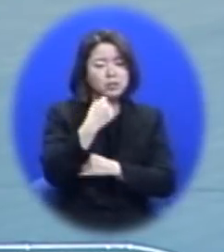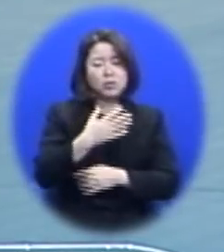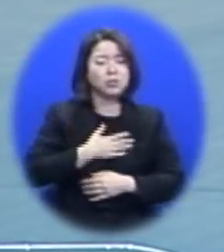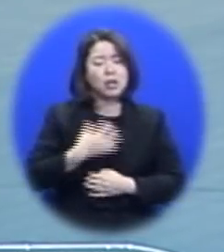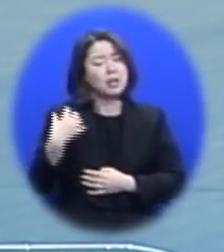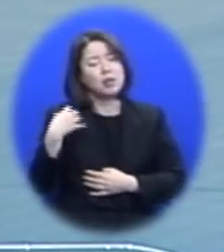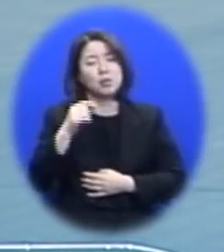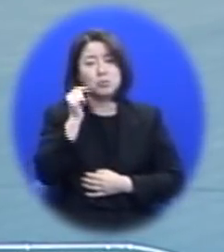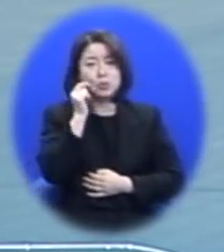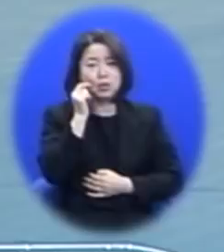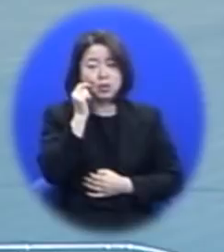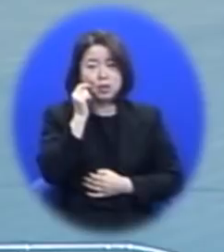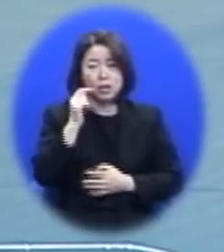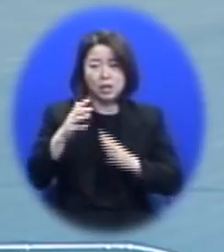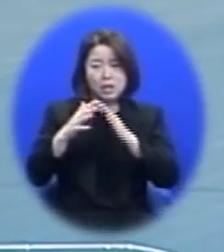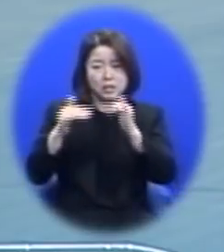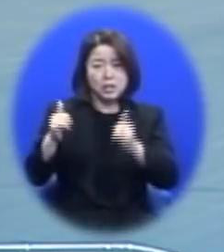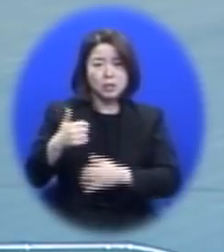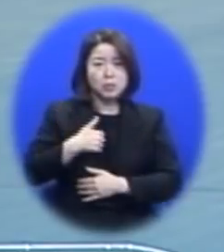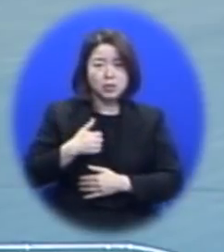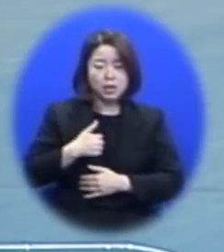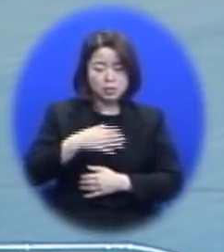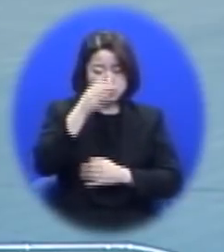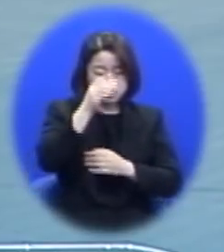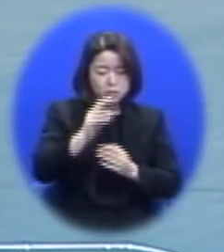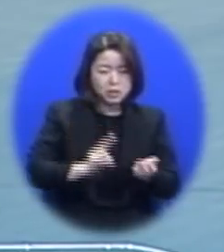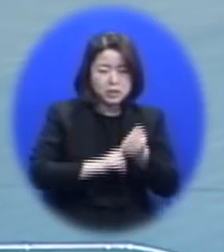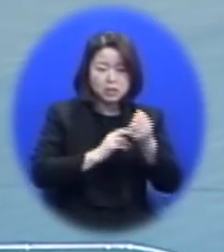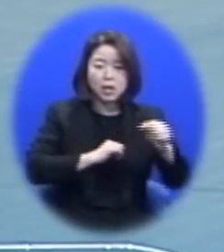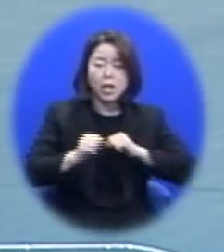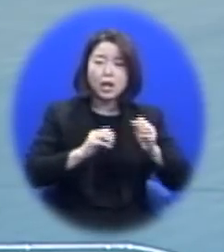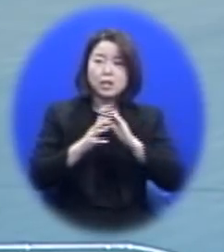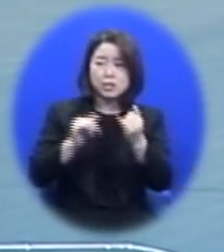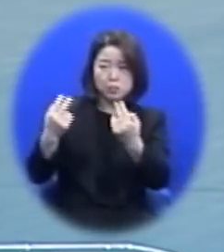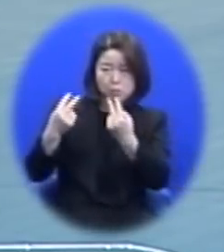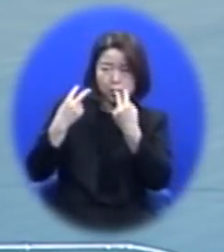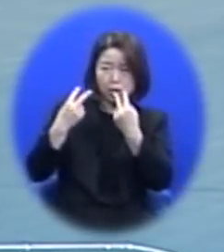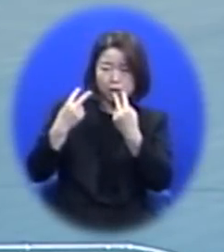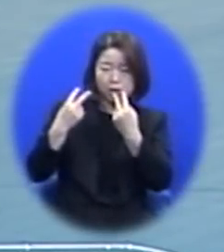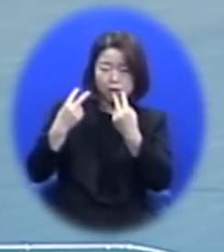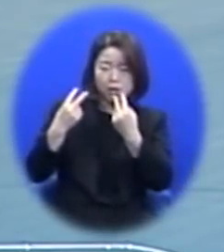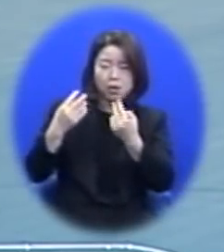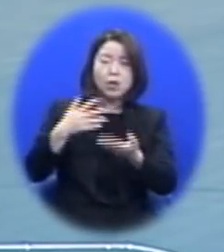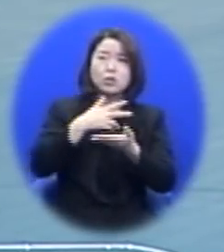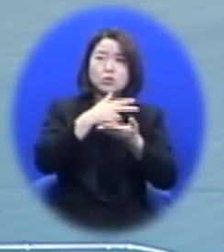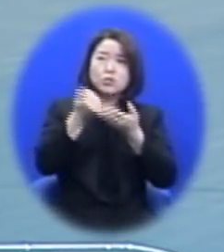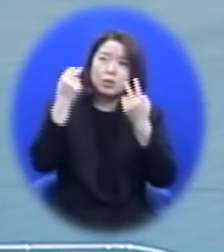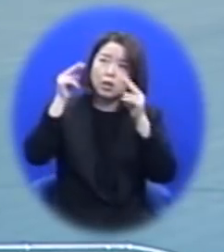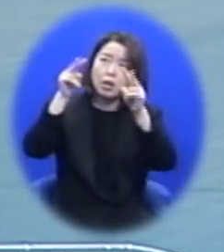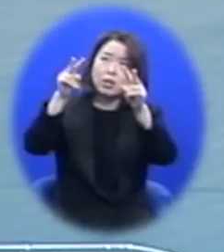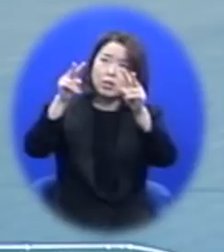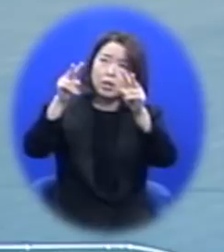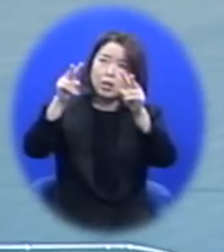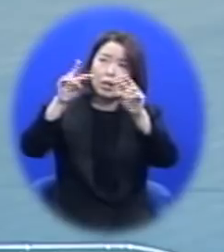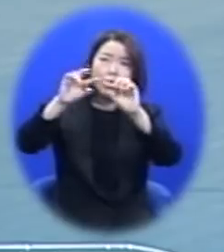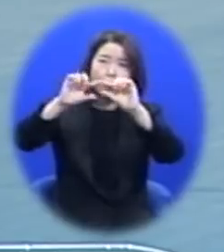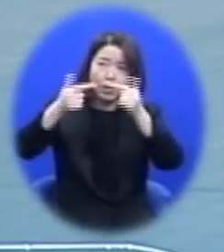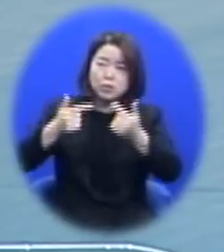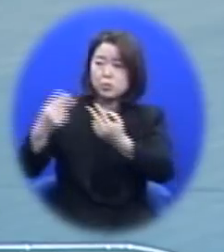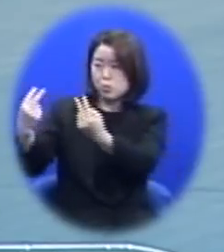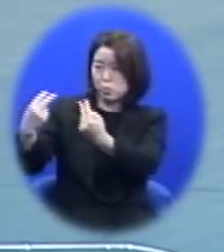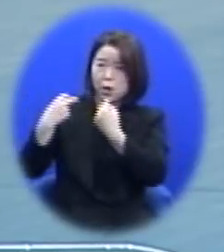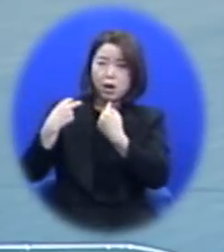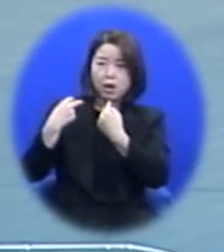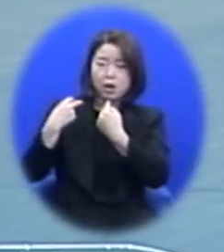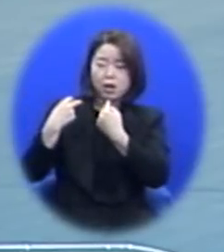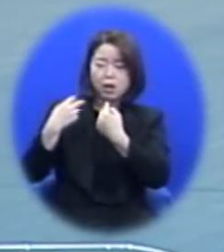무슨 기적을 행하는 사람으로 그렇게 바라보는데 주님께 돌아가야 될 시선을 나에게로 향합니다.